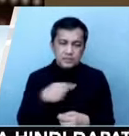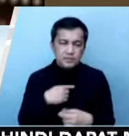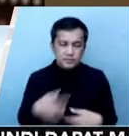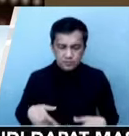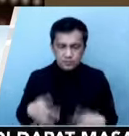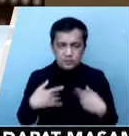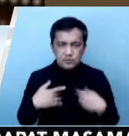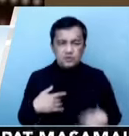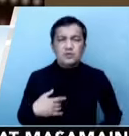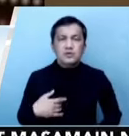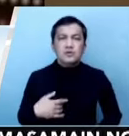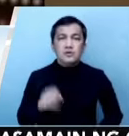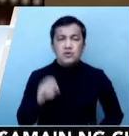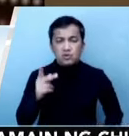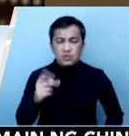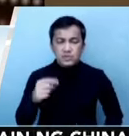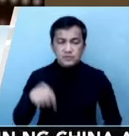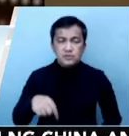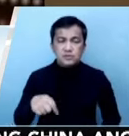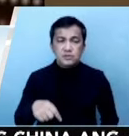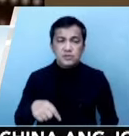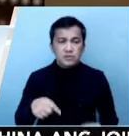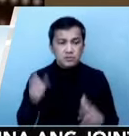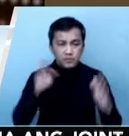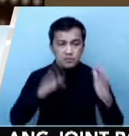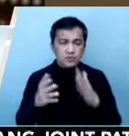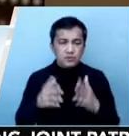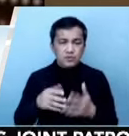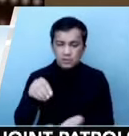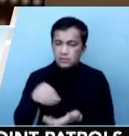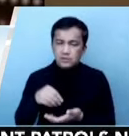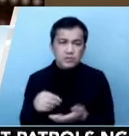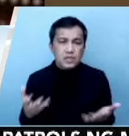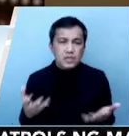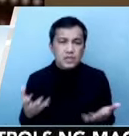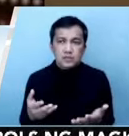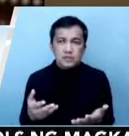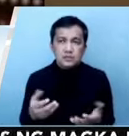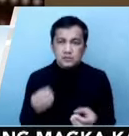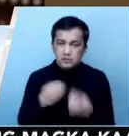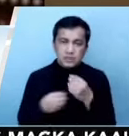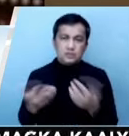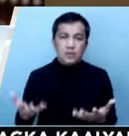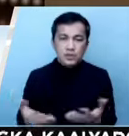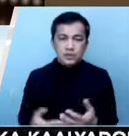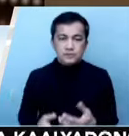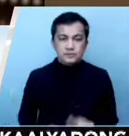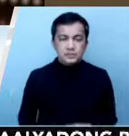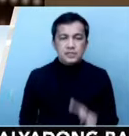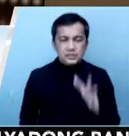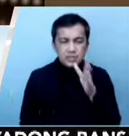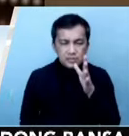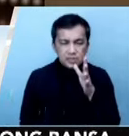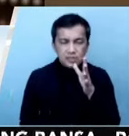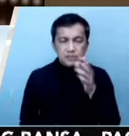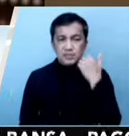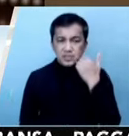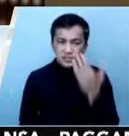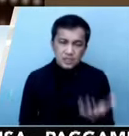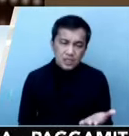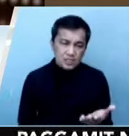dito. Ang problema lang po kasi walang relief na dumarating, wala kaming pagkain. Si nanay, patay na, hindi niya